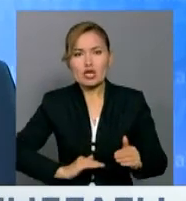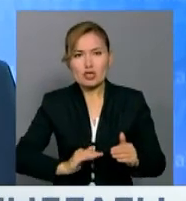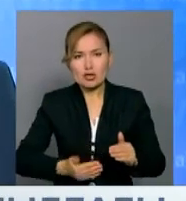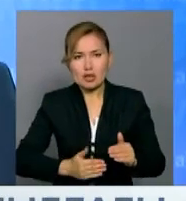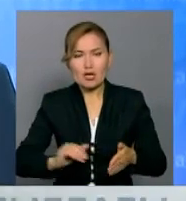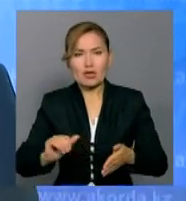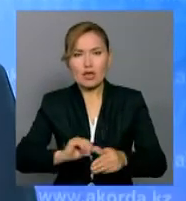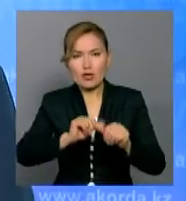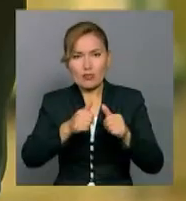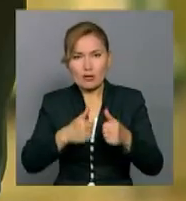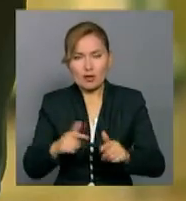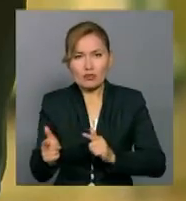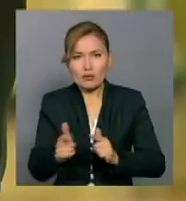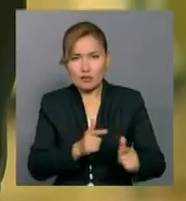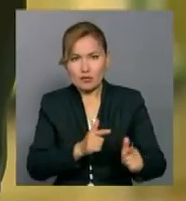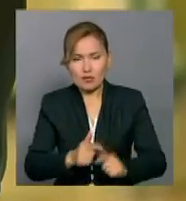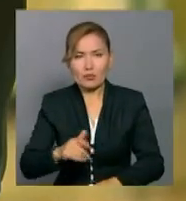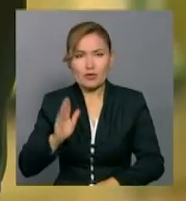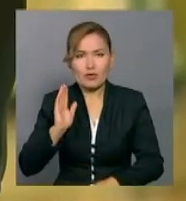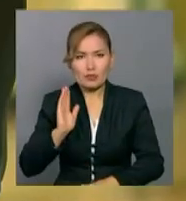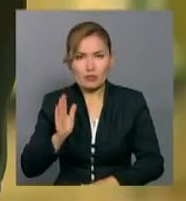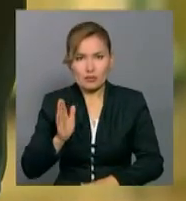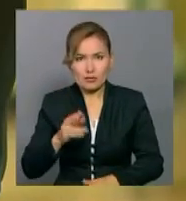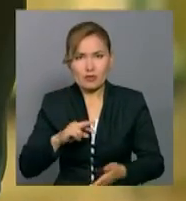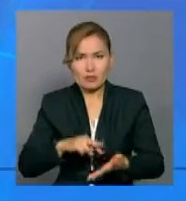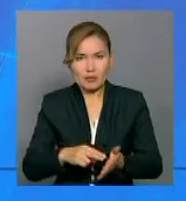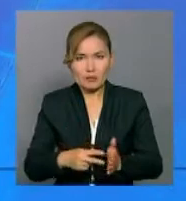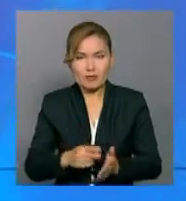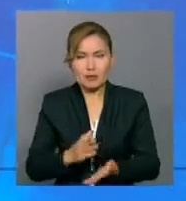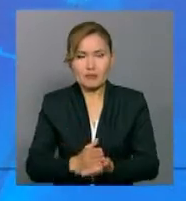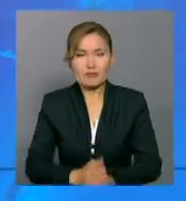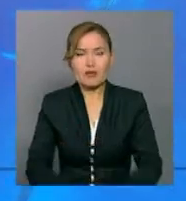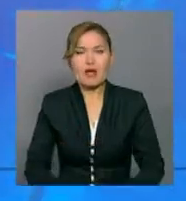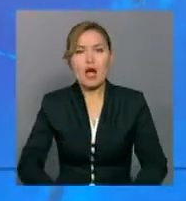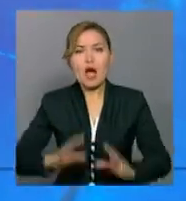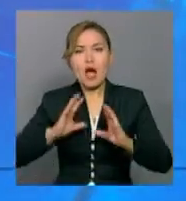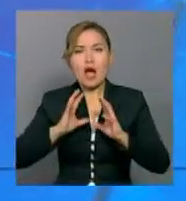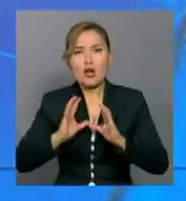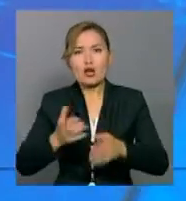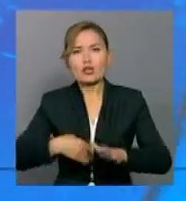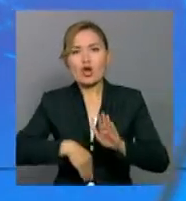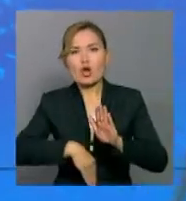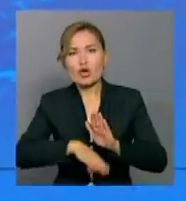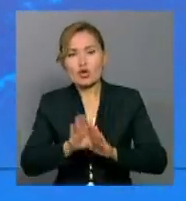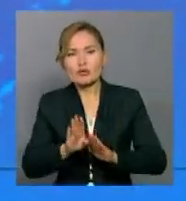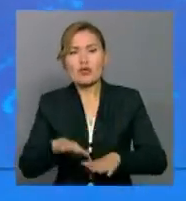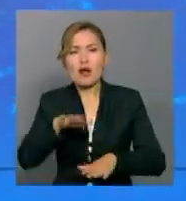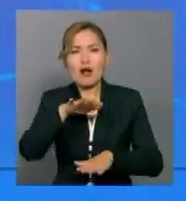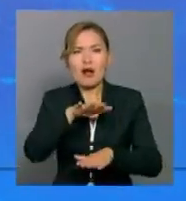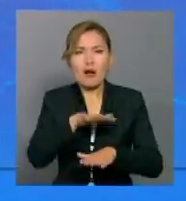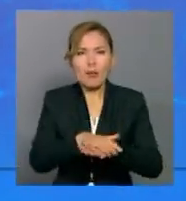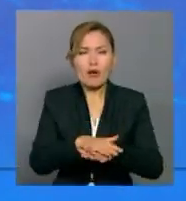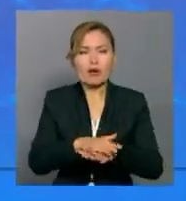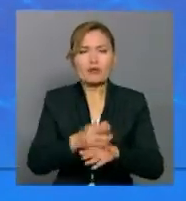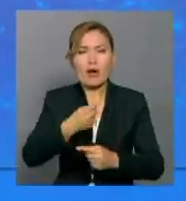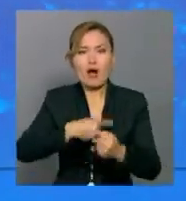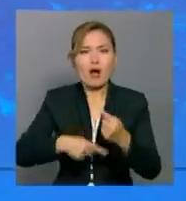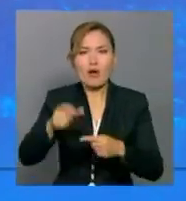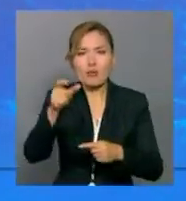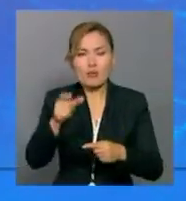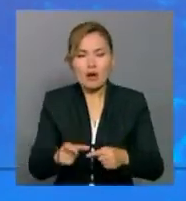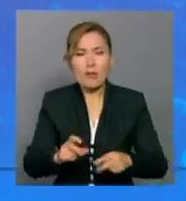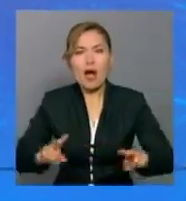барысымен таныстырып шықтым. Әлемнің үздік қаржыгерлері мен заңгерлері елордада биыл